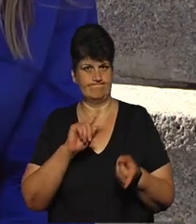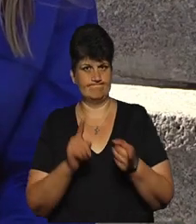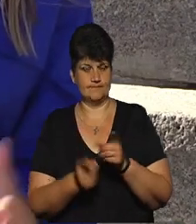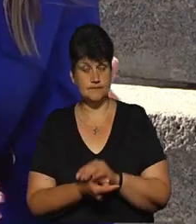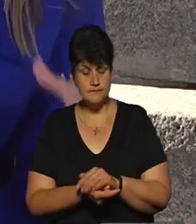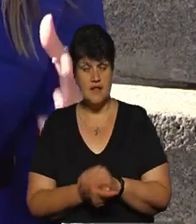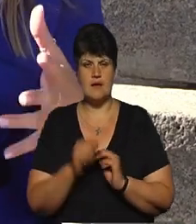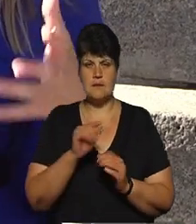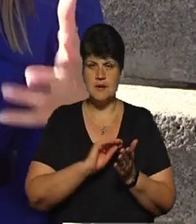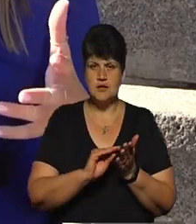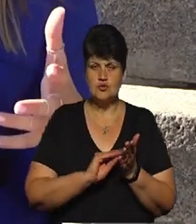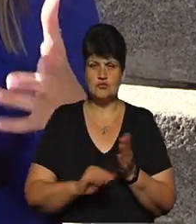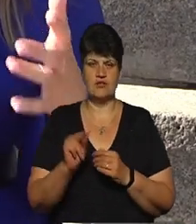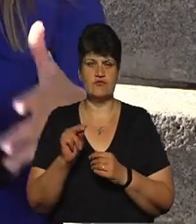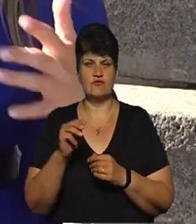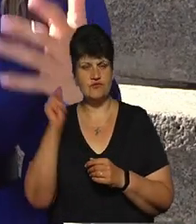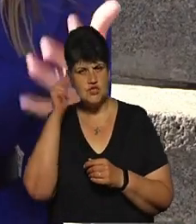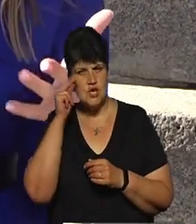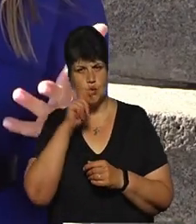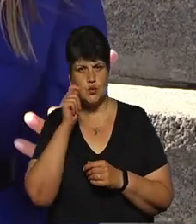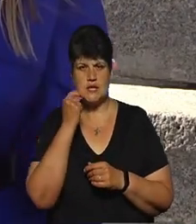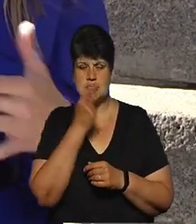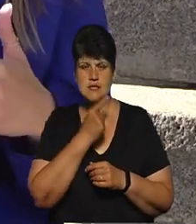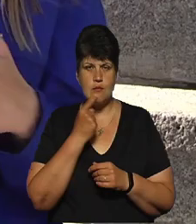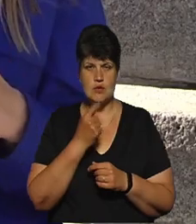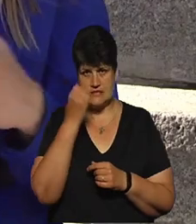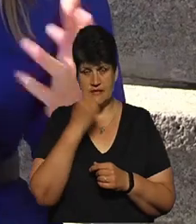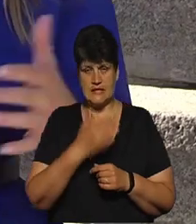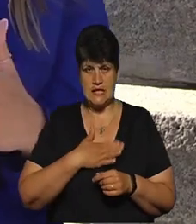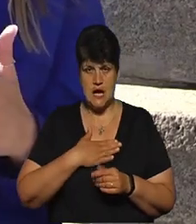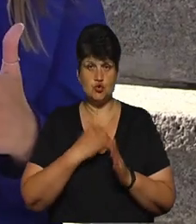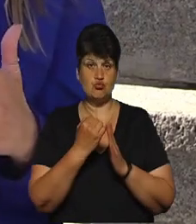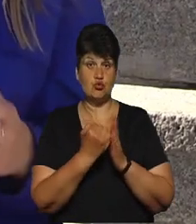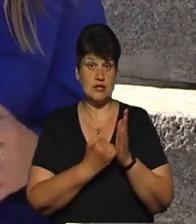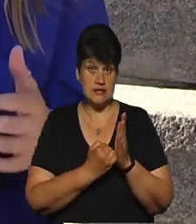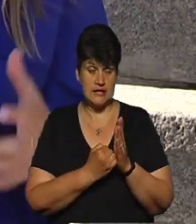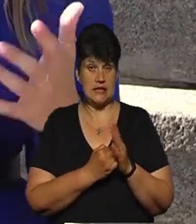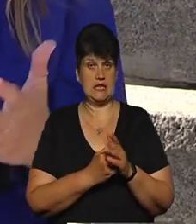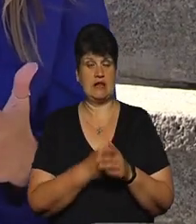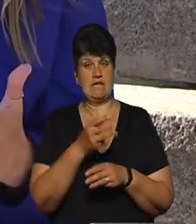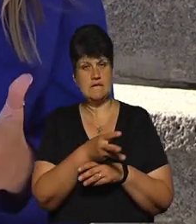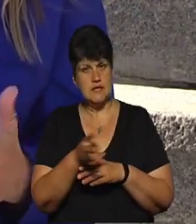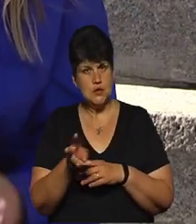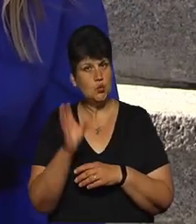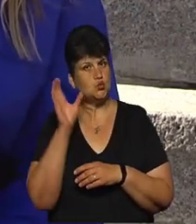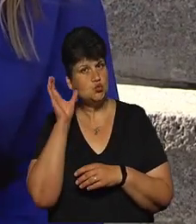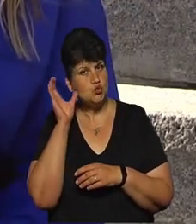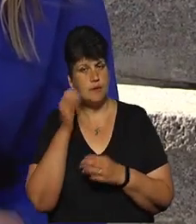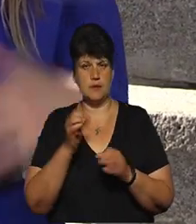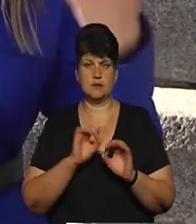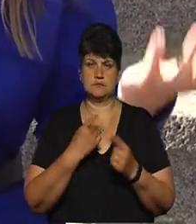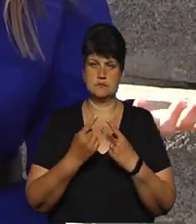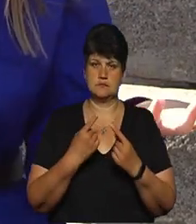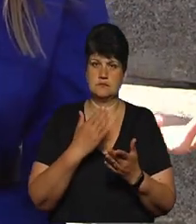вони вчать українську мову завдяки нашому каналу. Тобто вони дивляться відео, слухають, як ми розмовляємо, і таким